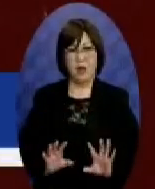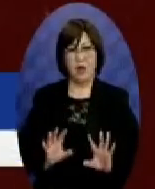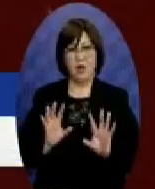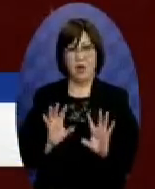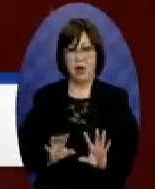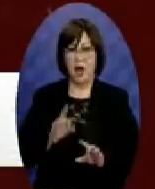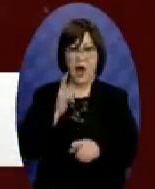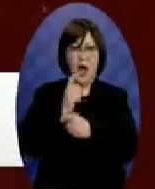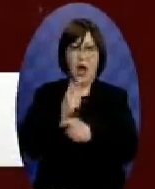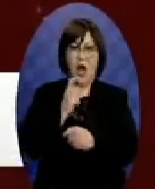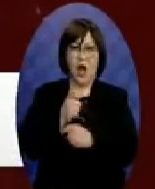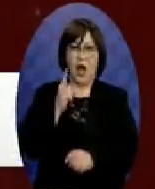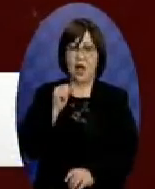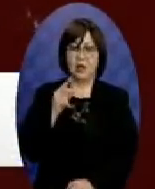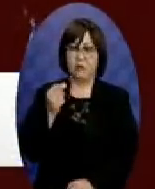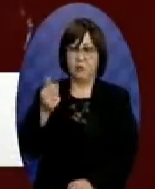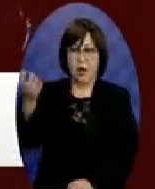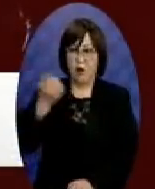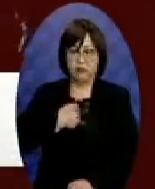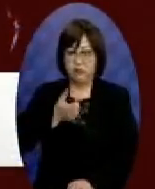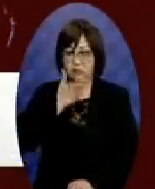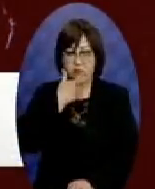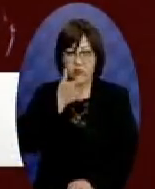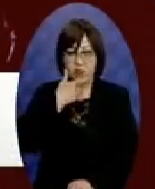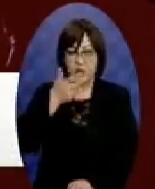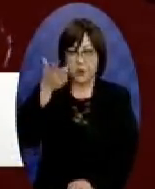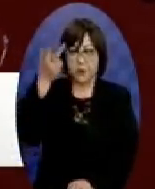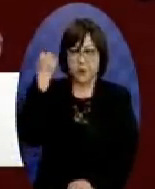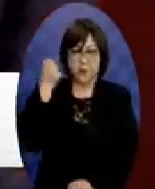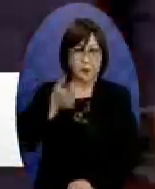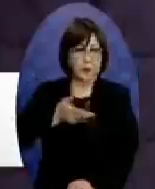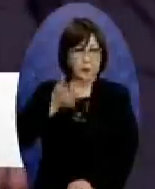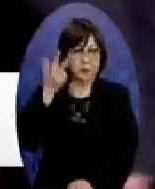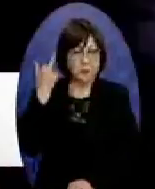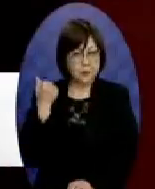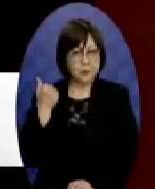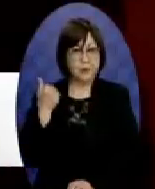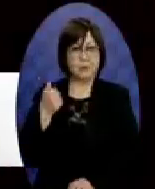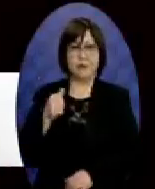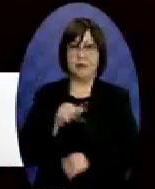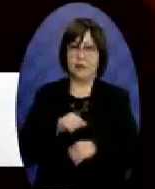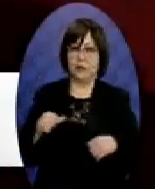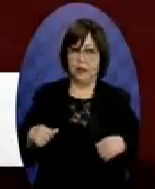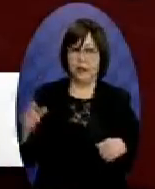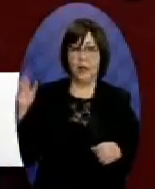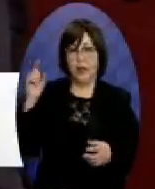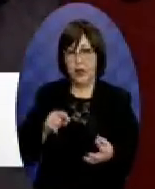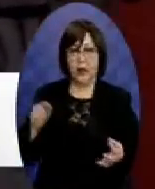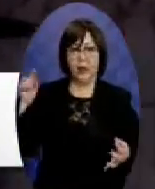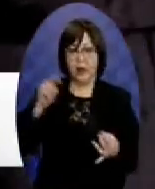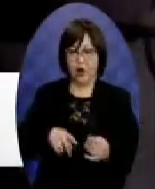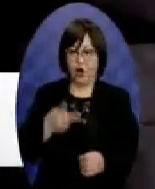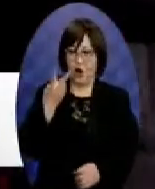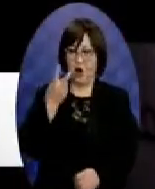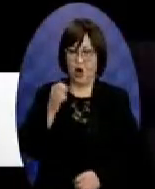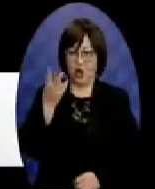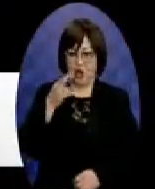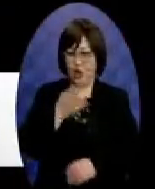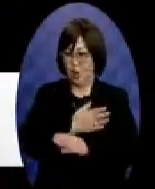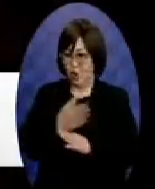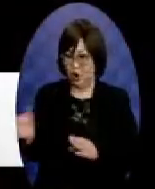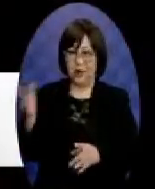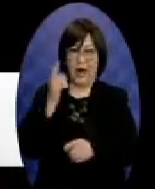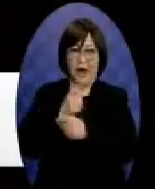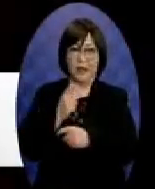мөнгө авч чадаагүй гэдгээ хэлж байна. За 2-3 хоног чинь одоо ирж байгаа иргэд байна. За 20-оос хойш халамжийн мөнгө буух хэрэгтэй байсан ч